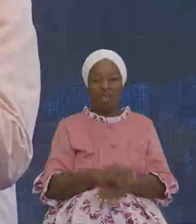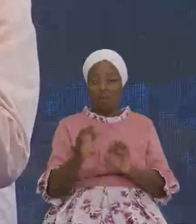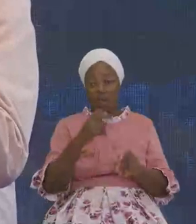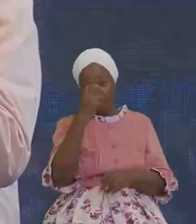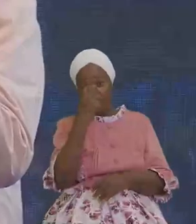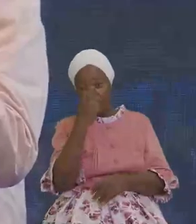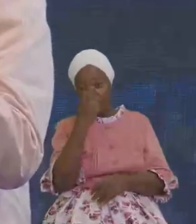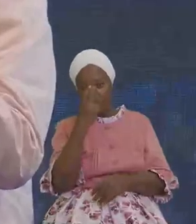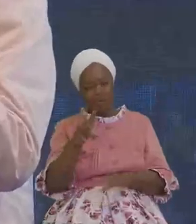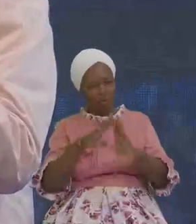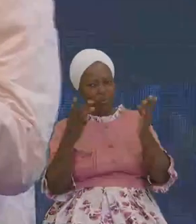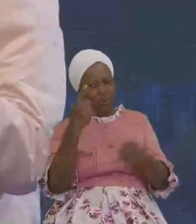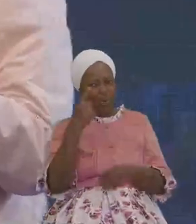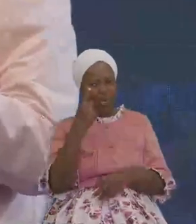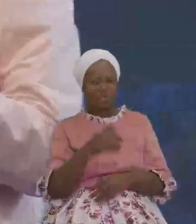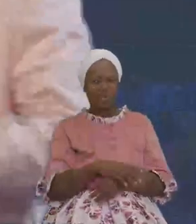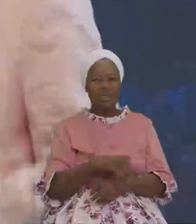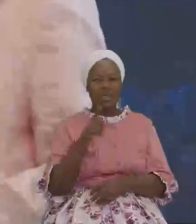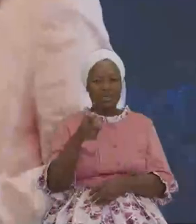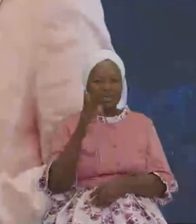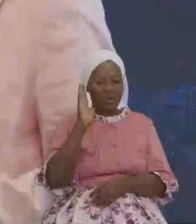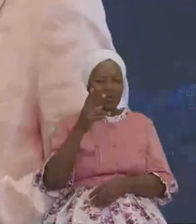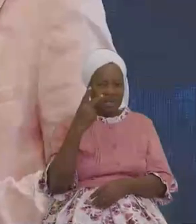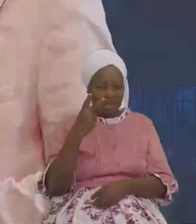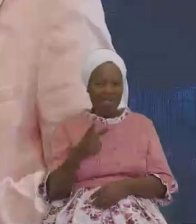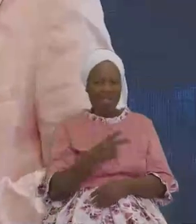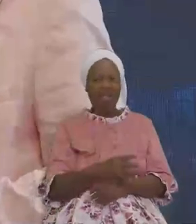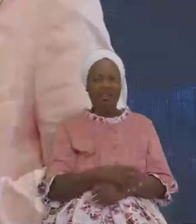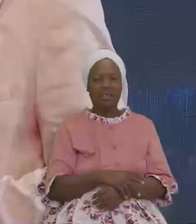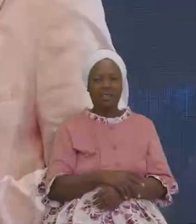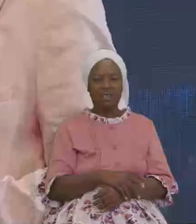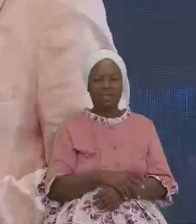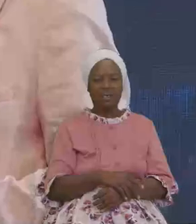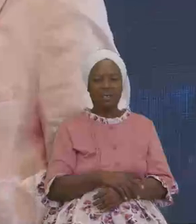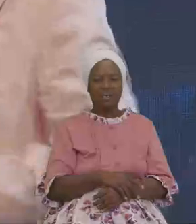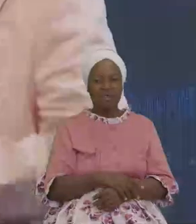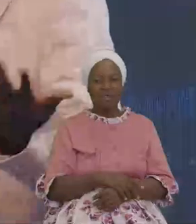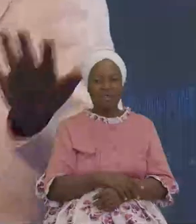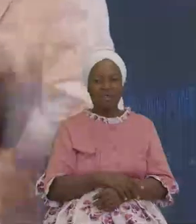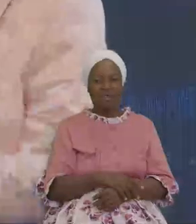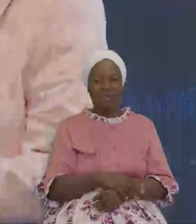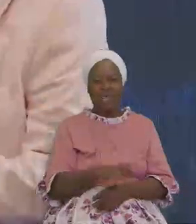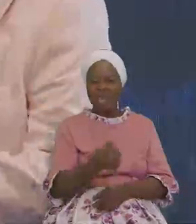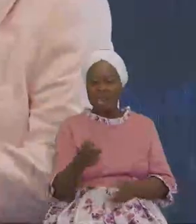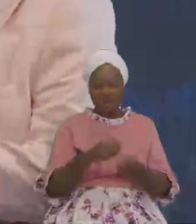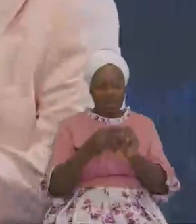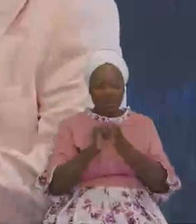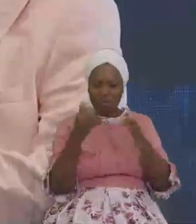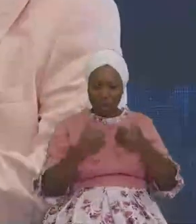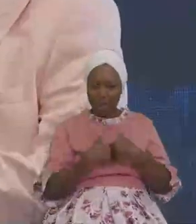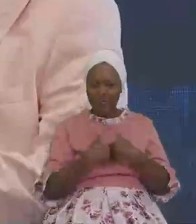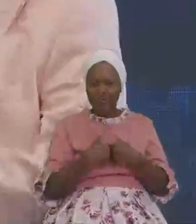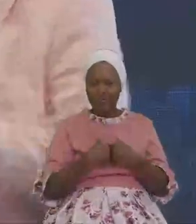Et tu es paralytique, lève-toi et tu vas marcher. Et tu es aveugle, ouvre tes yeux et tu verras.